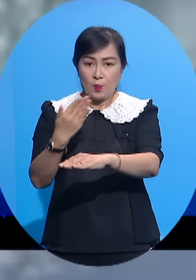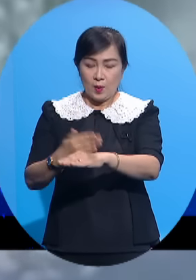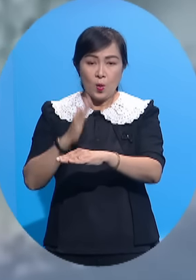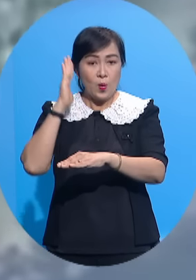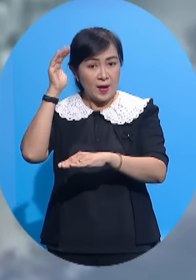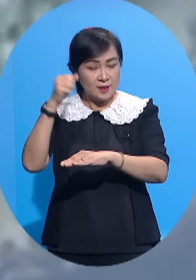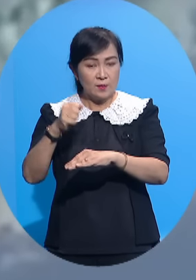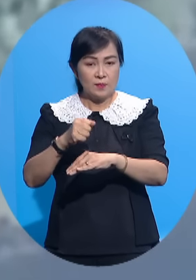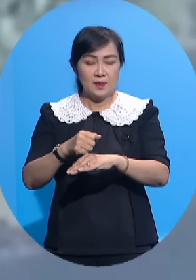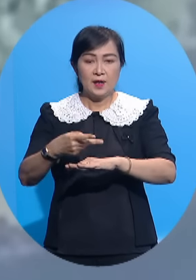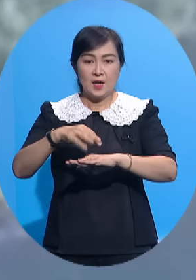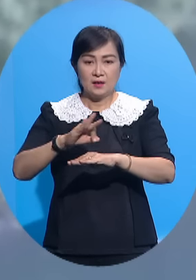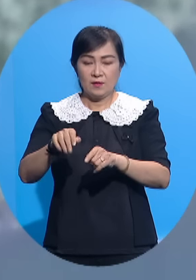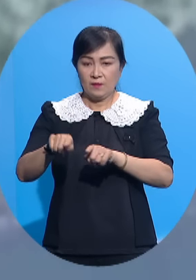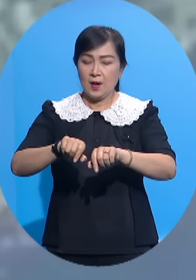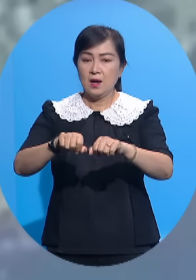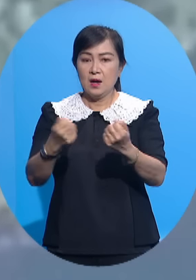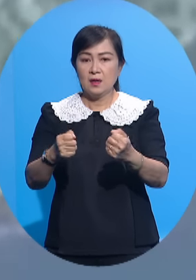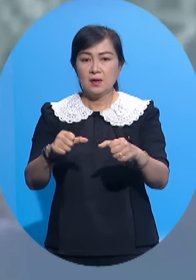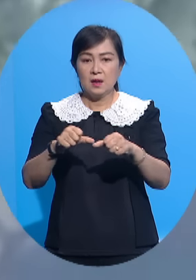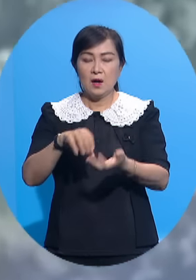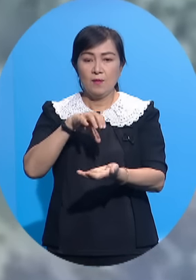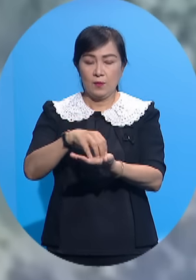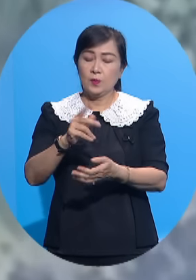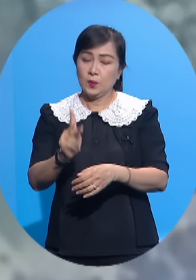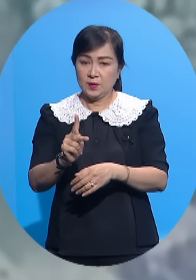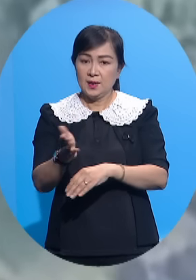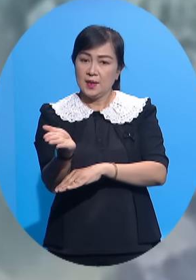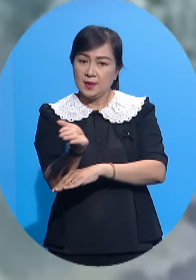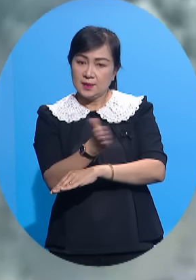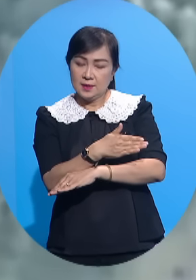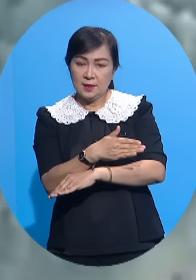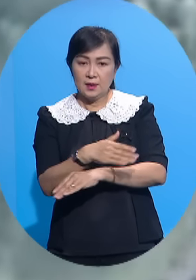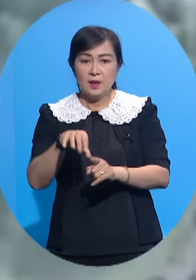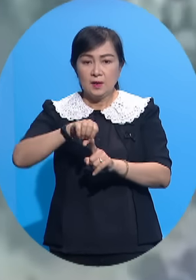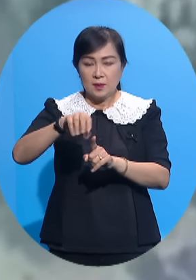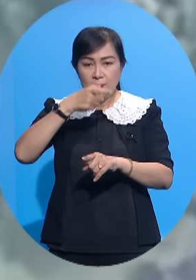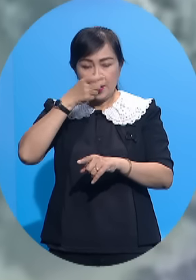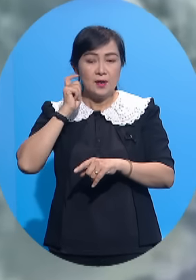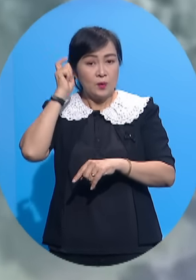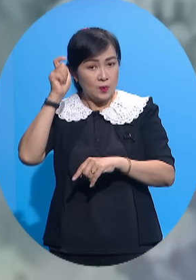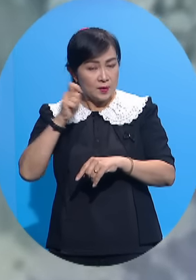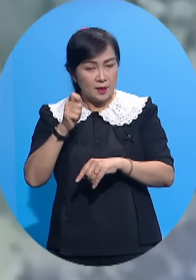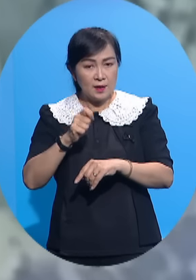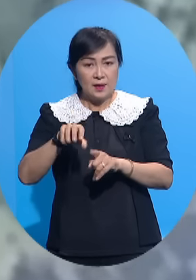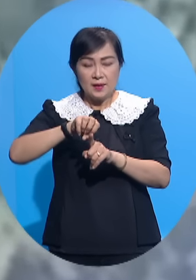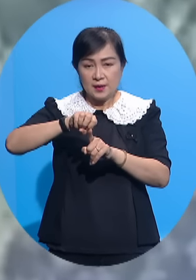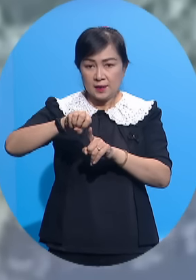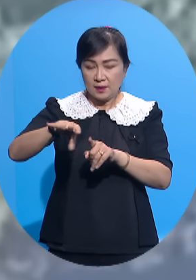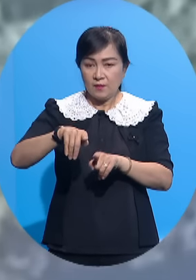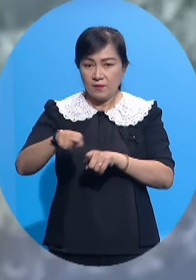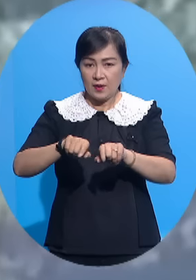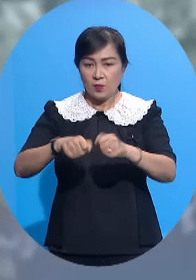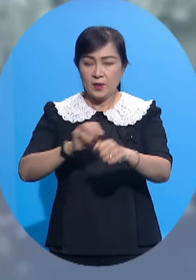quan trọng về mặt chiến thuật đã bị phá hủy ở vùng kusk trước đó cùng ngày truyền thông Nga và Ukraina đồng loạt đưa tin về vụ phá